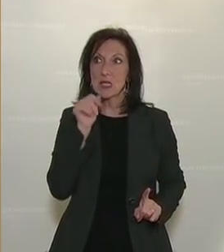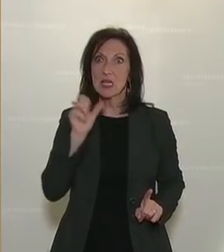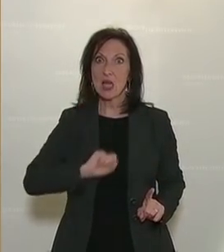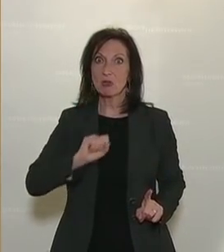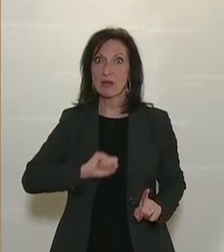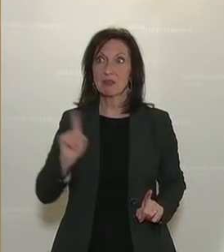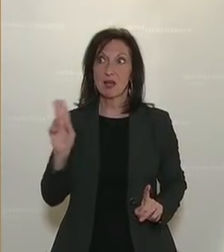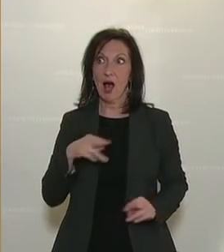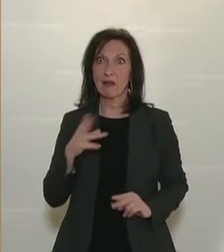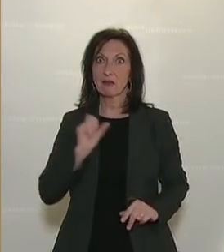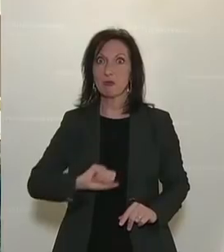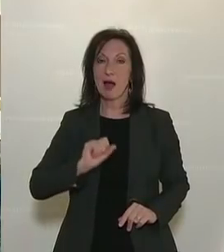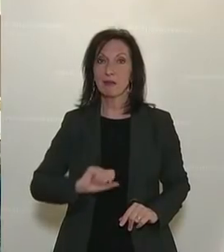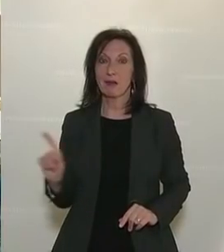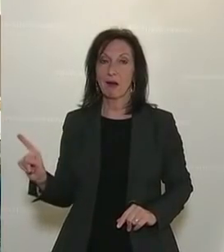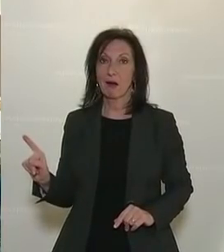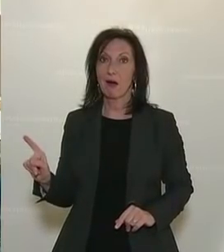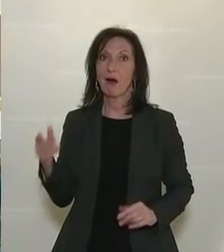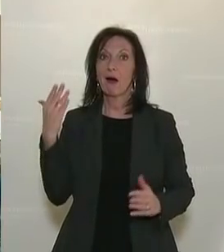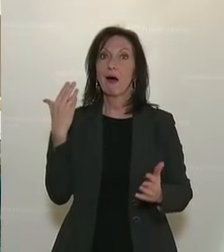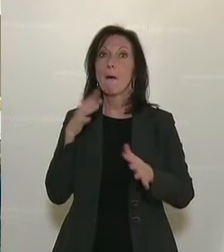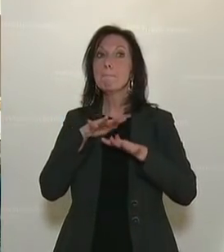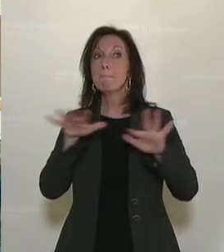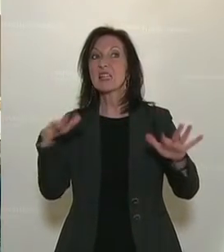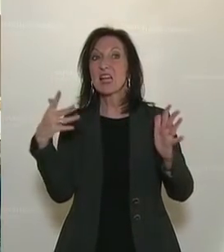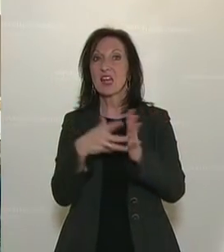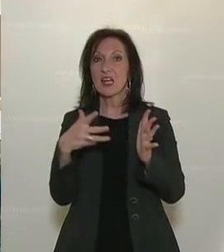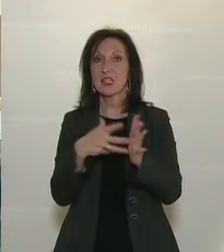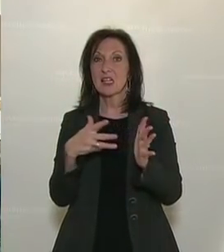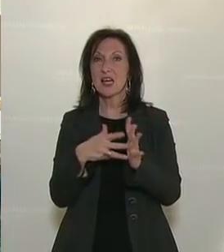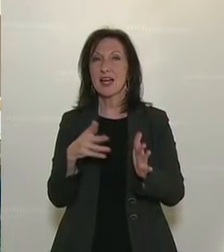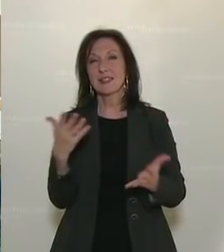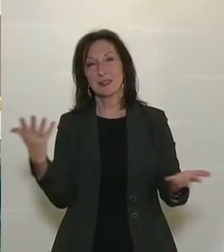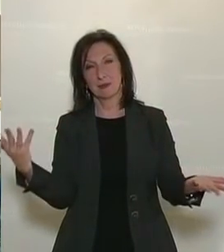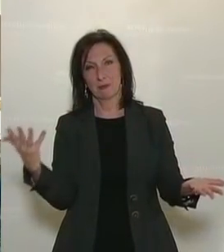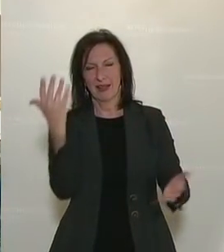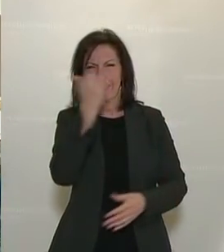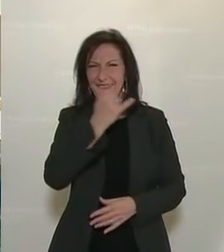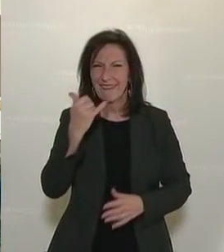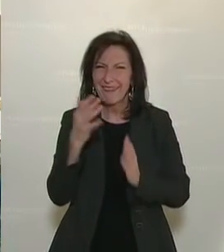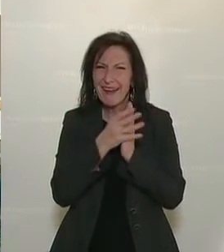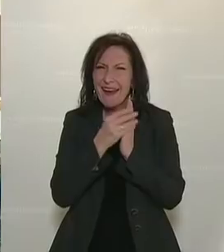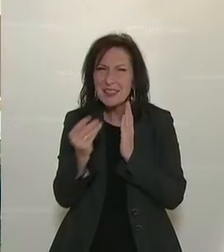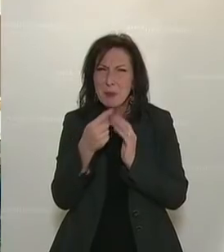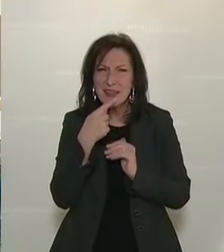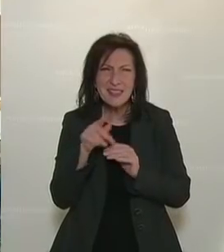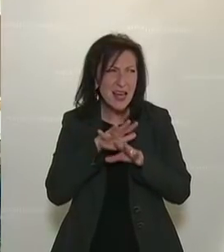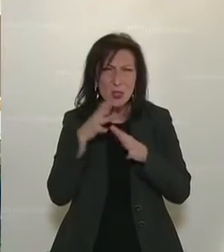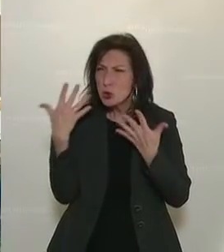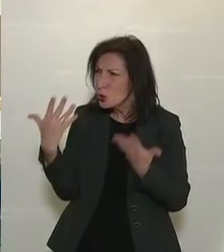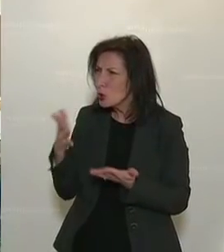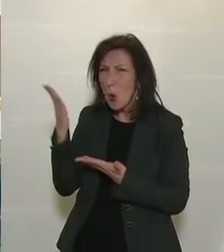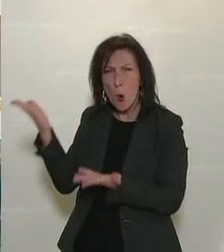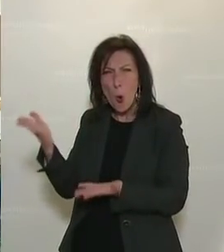das können Sie nicht auf sich sitzen lassen. Und diese Massentestungen, das sagt ja nahezu jeder Experte, dass das, so wie Sie